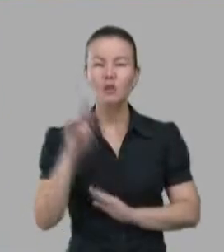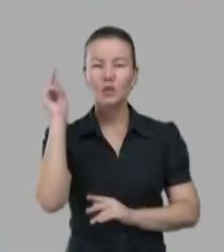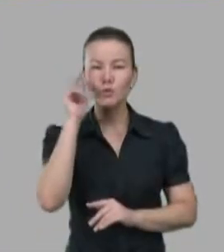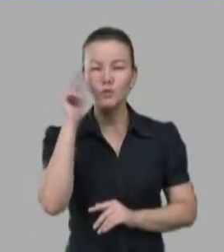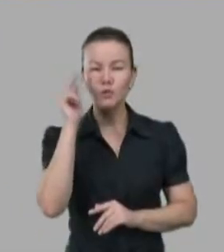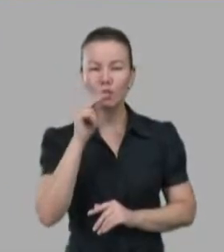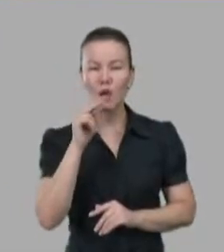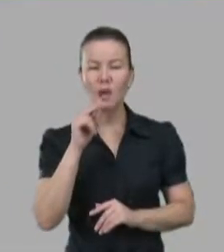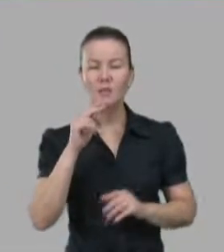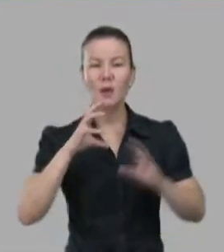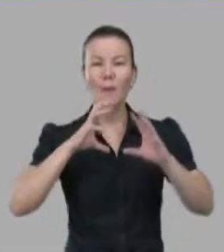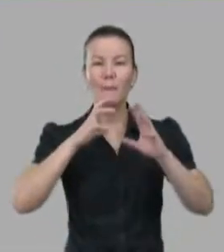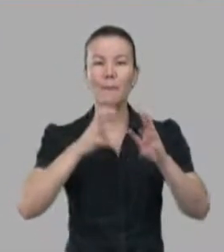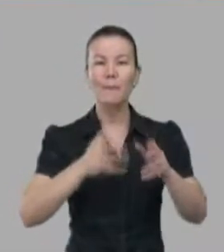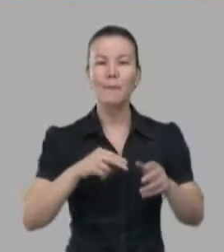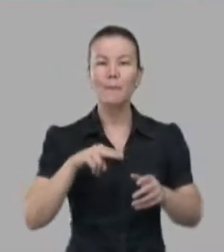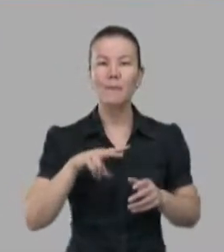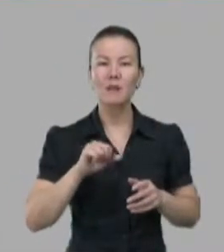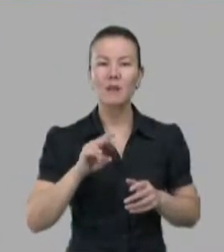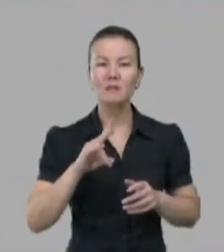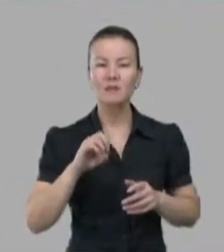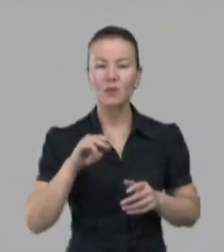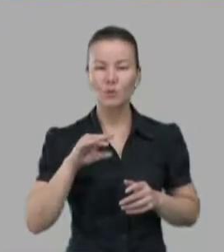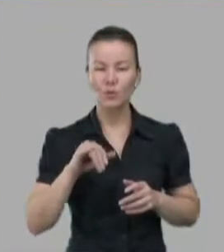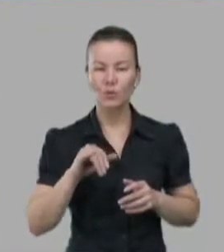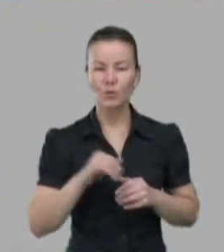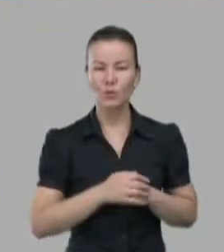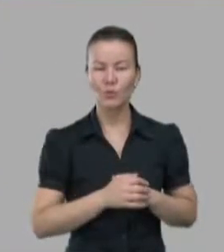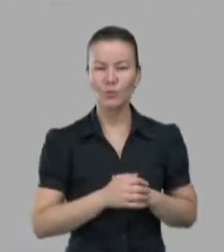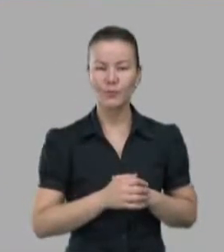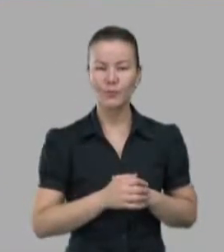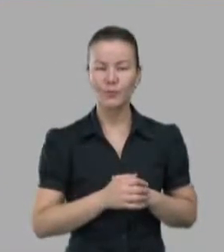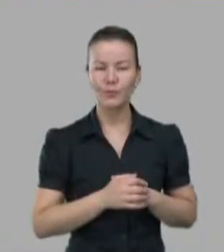стали изучать планету.